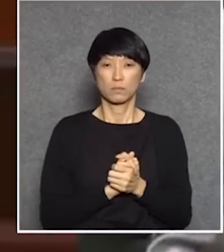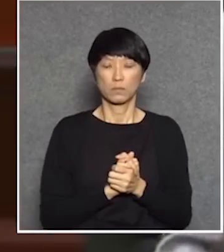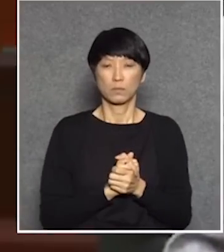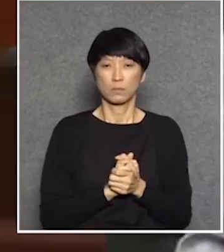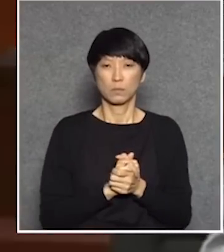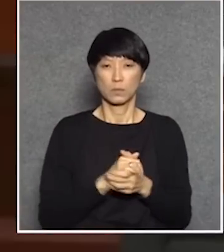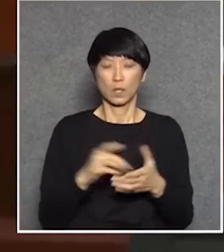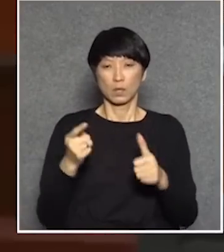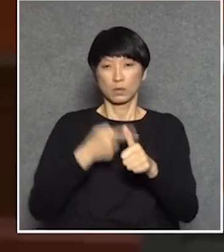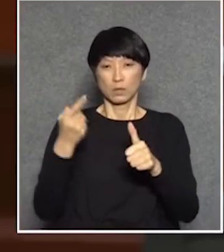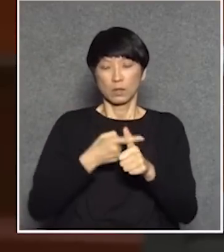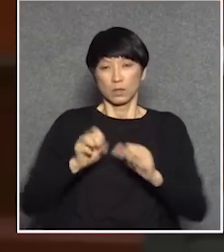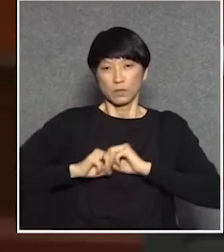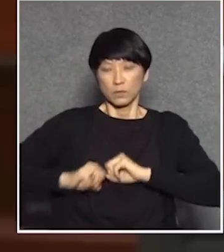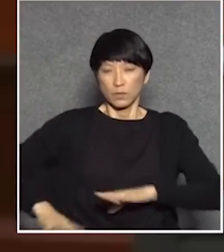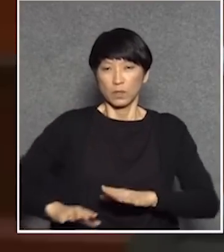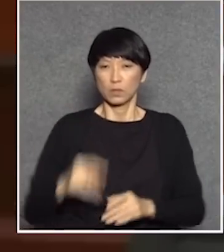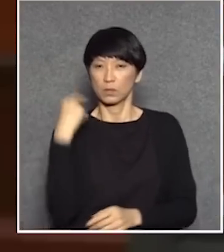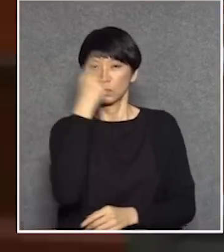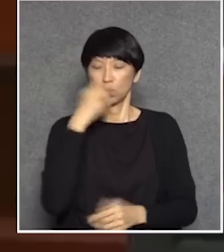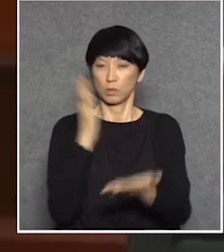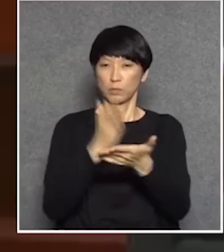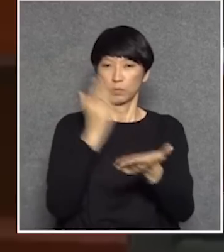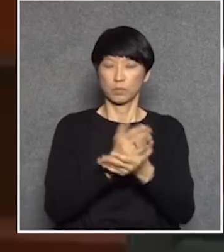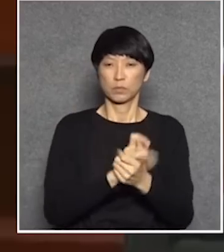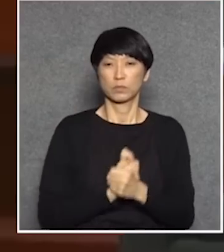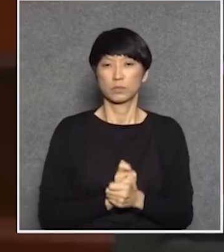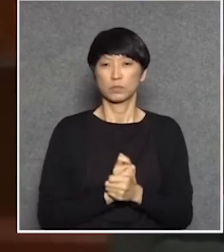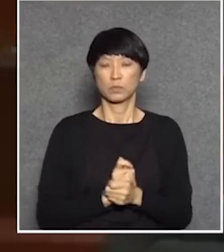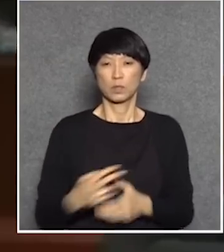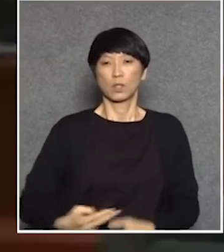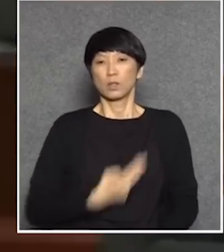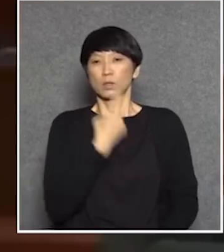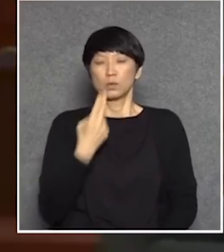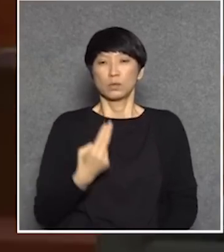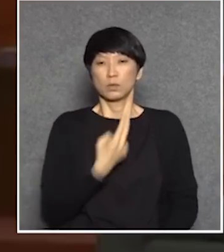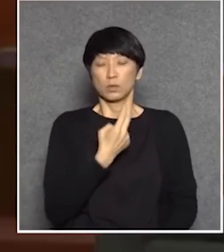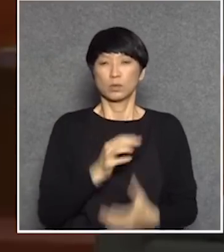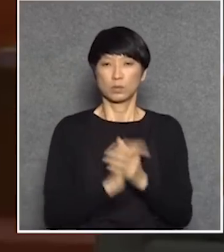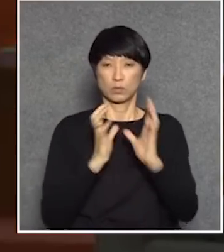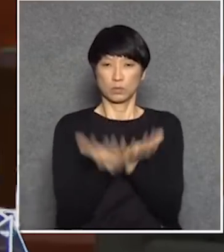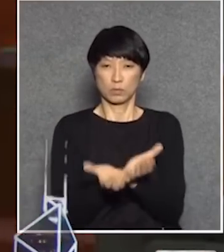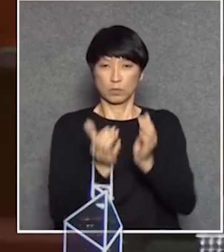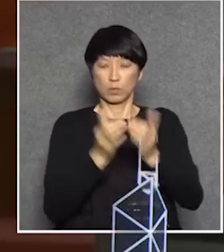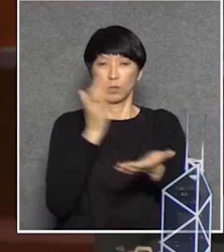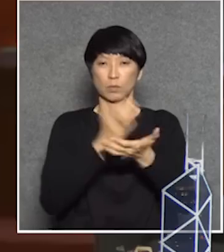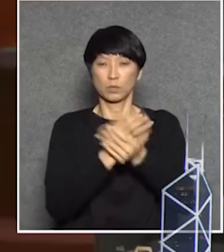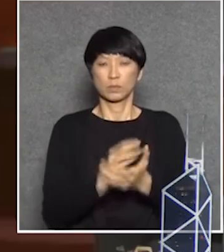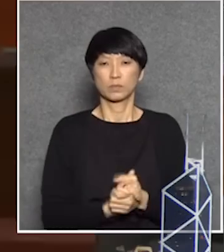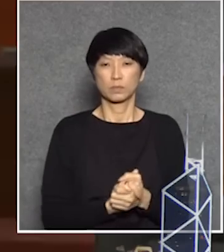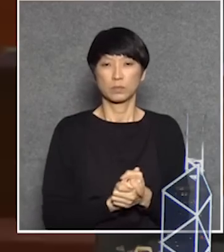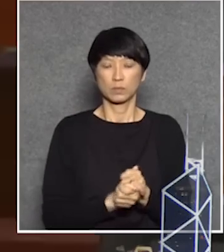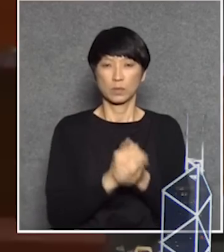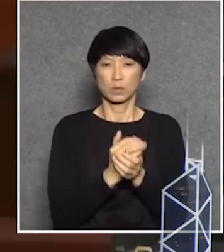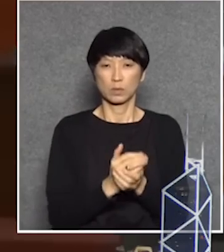先氣色，而後文藝，係嘛？氣就係氣度氣量啦，氣皿個氣啊，唔好寫錯啊，空氣個氣啊，氣度